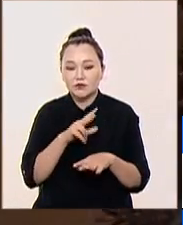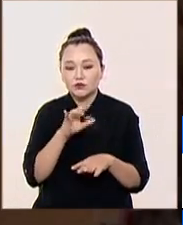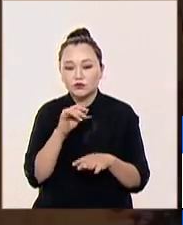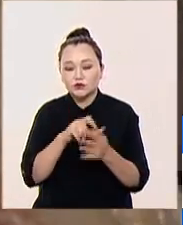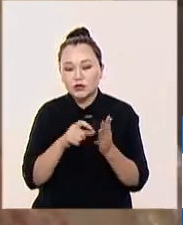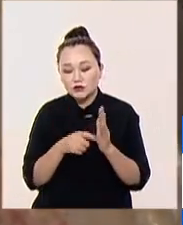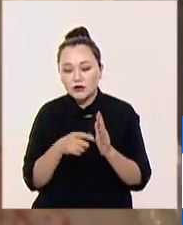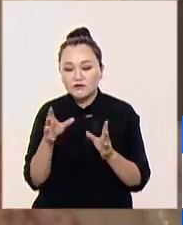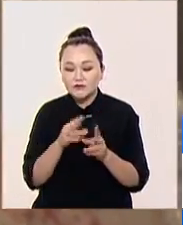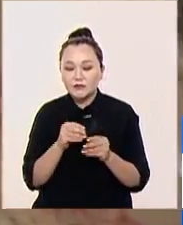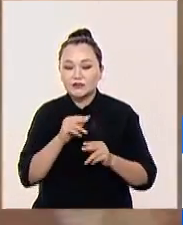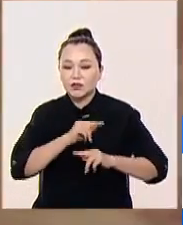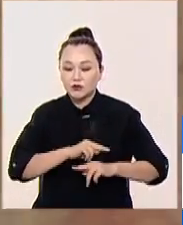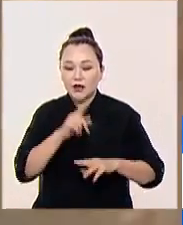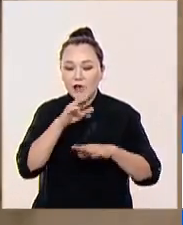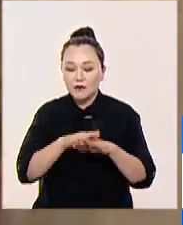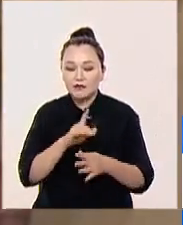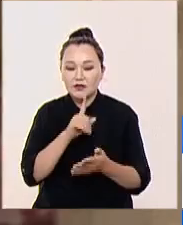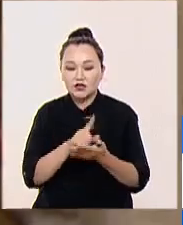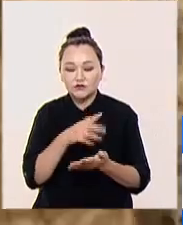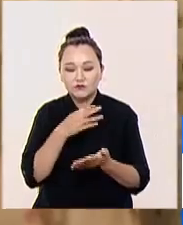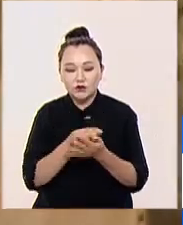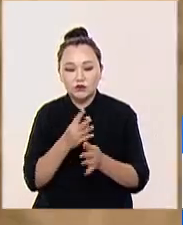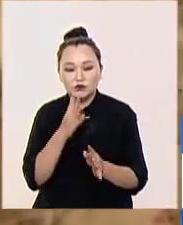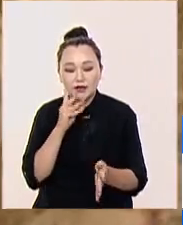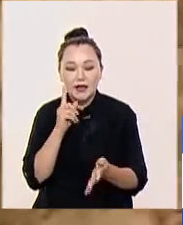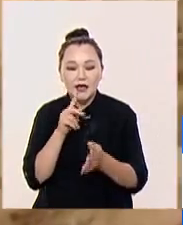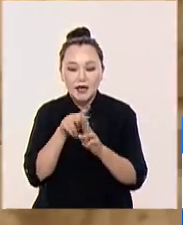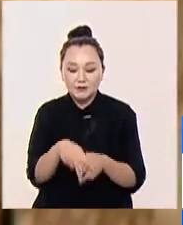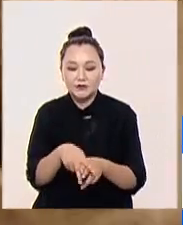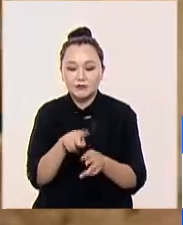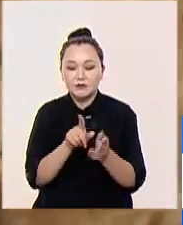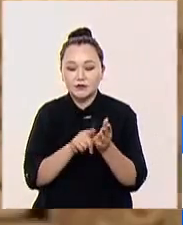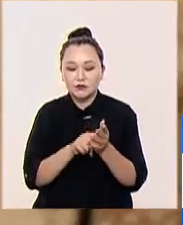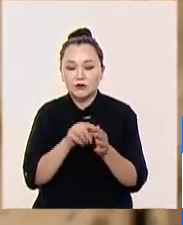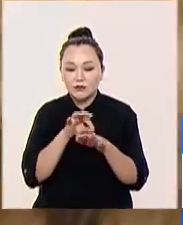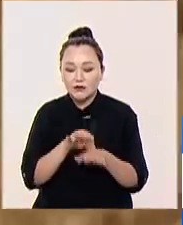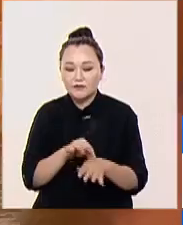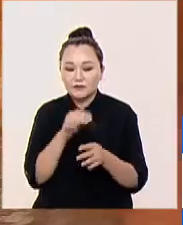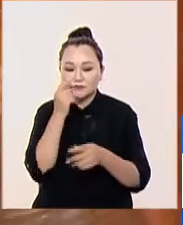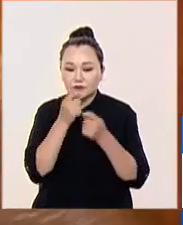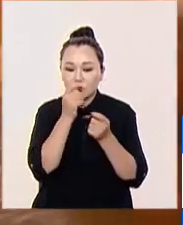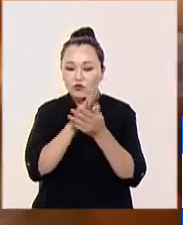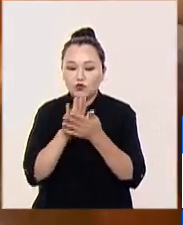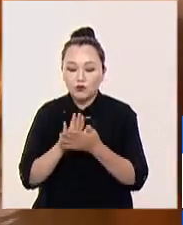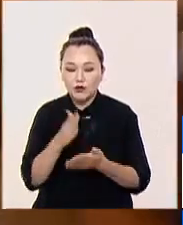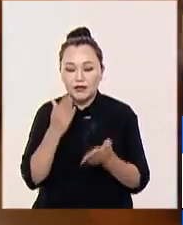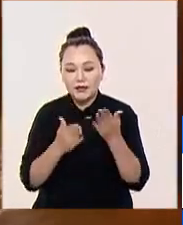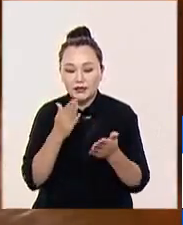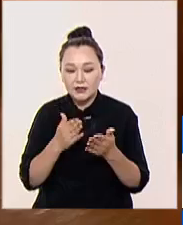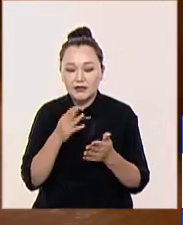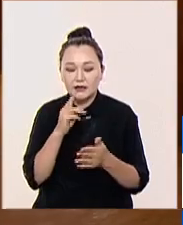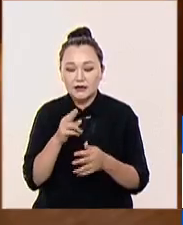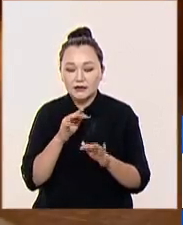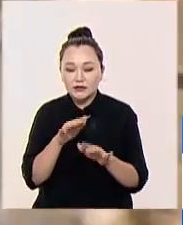Они совместно с сотрудниками акимата должны, в свою очередь, обязать пенсионерку провести генеральную уборку или же привлечь к